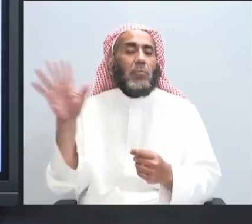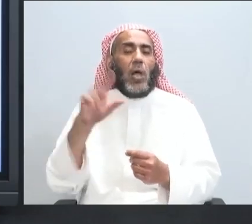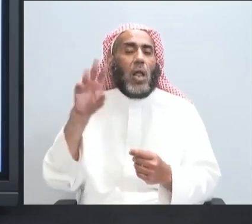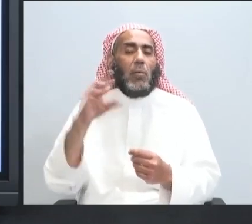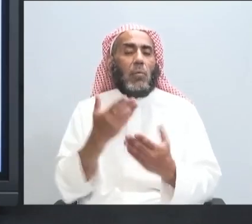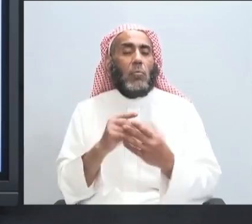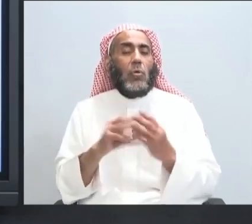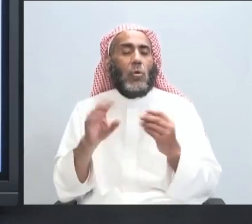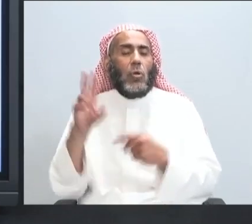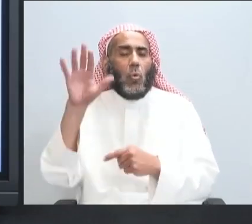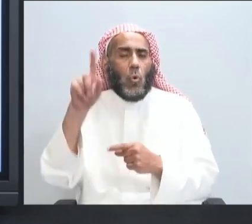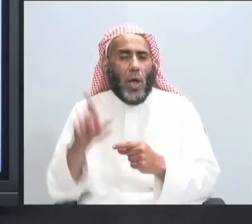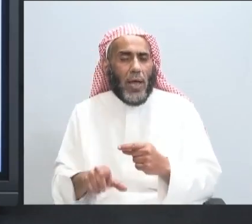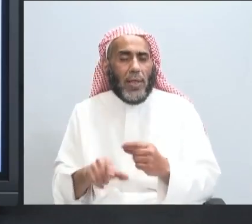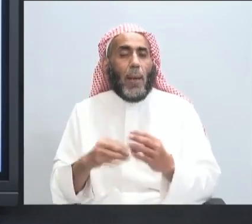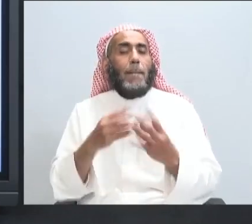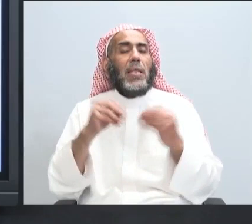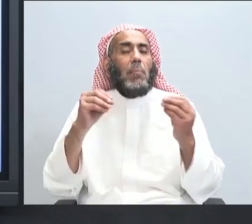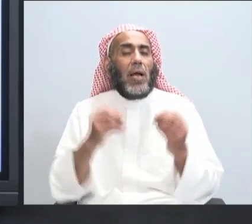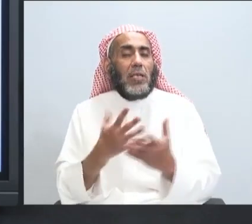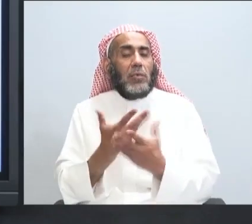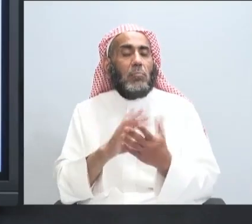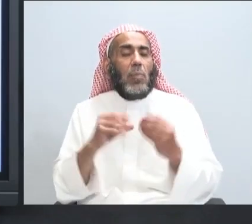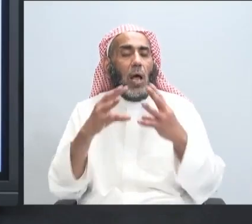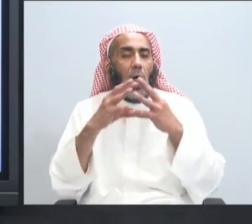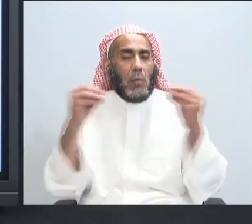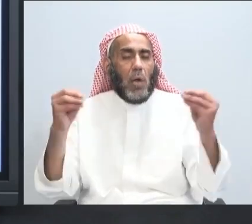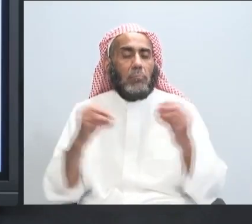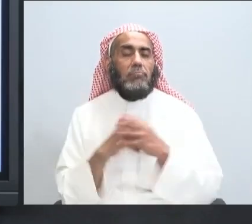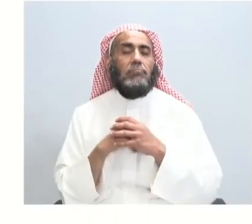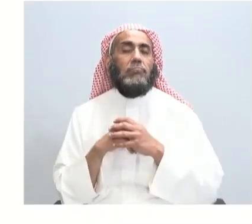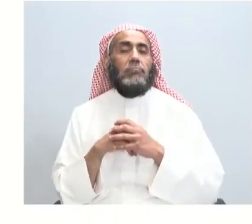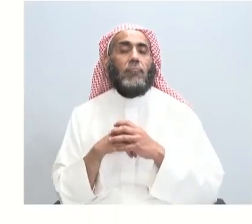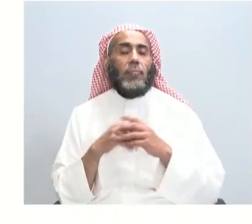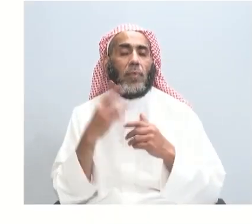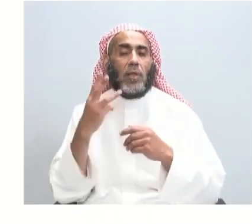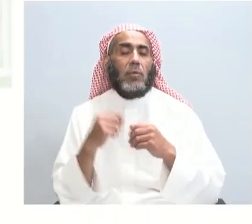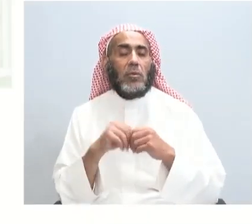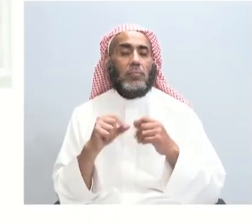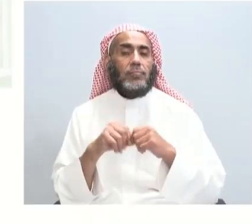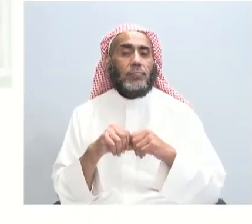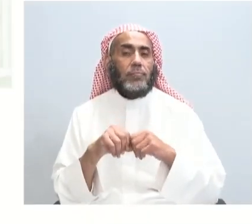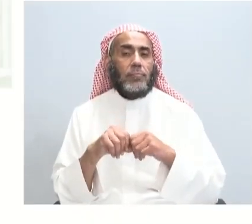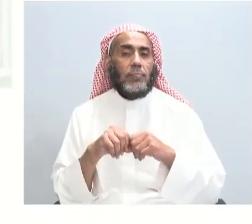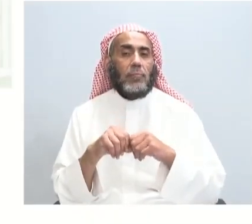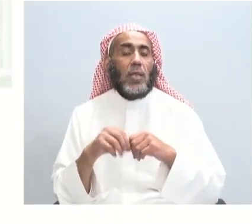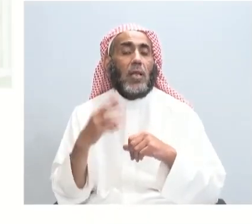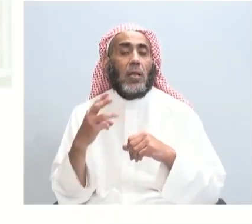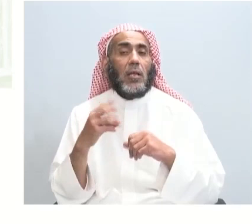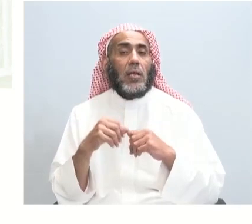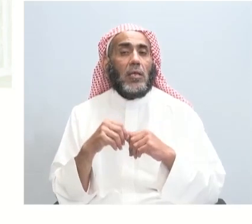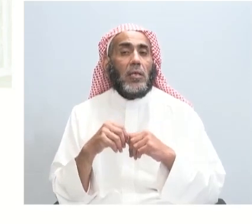إذن الغريب المصنف المخصص وفقه اللغة كلها داخلة في معاجم المعاني، ثلاثة أمثلة. جميل. ثالثا